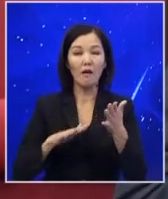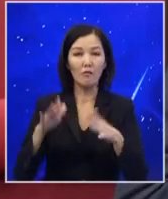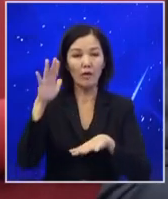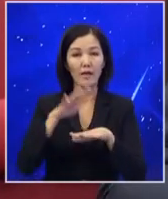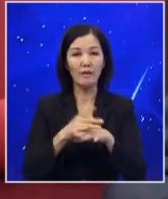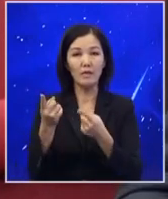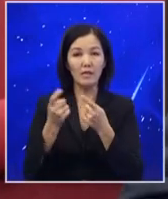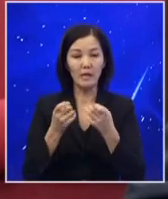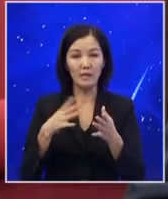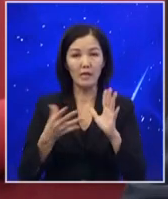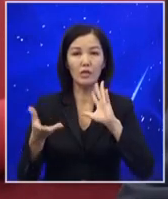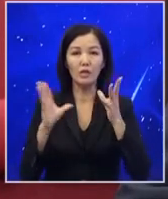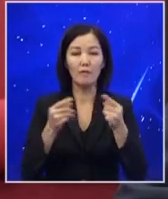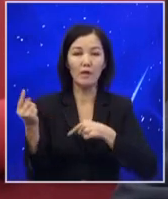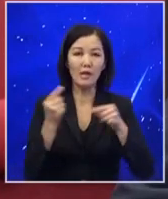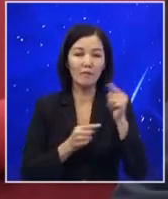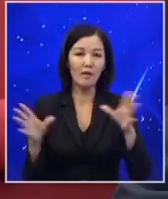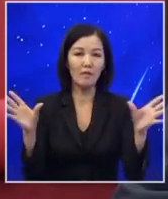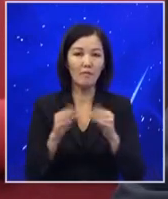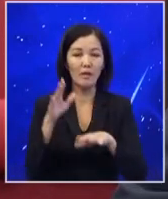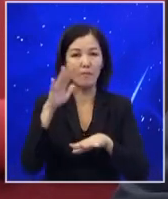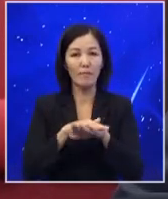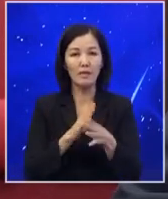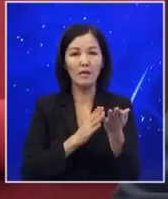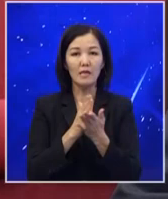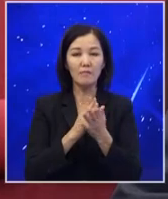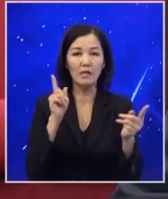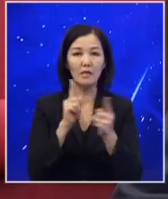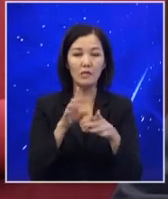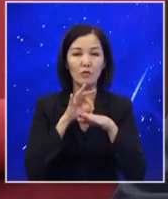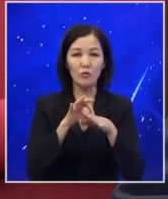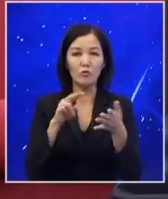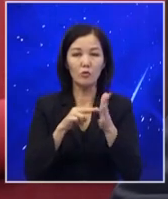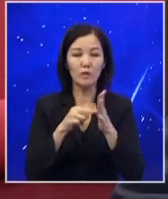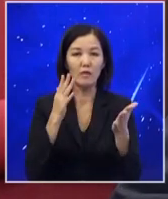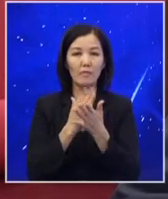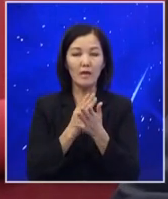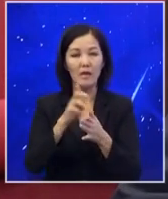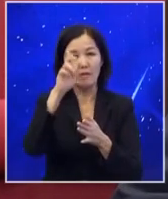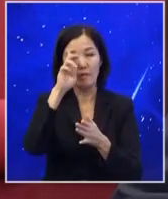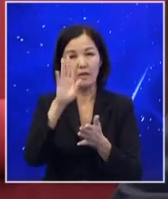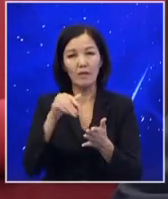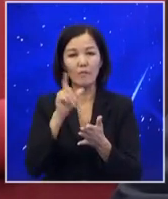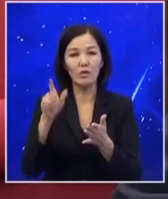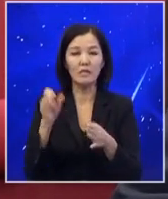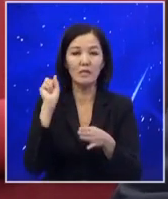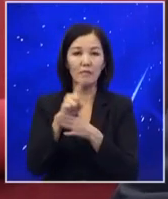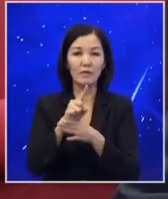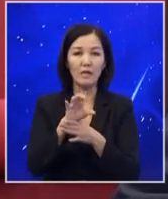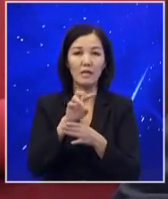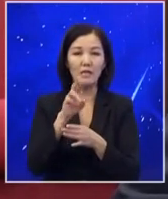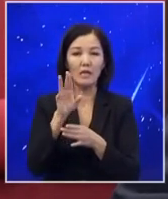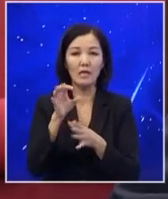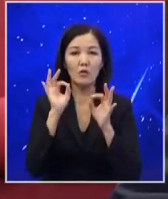әкімдері тартылған. Жалпы кәсіпкерлермен бірге банк өкілдерімен кездесу ұйымдастыру жоспарында бар. Мемлекет басшысы тапсырған